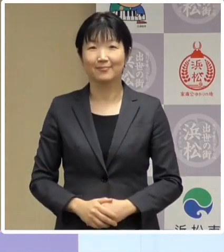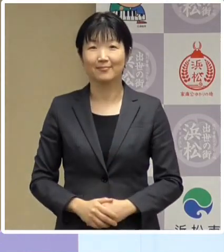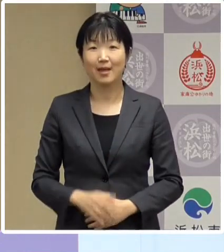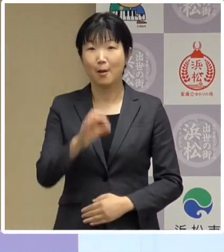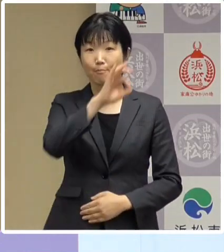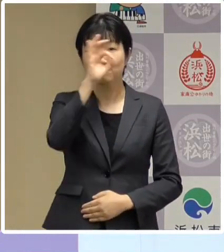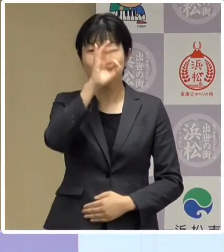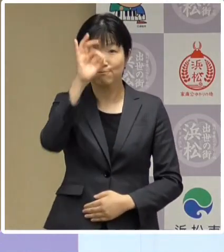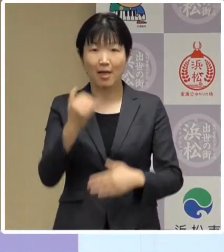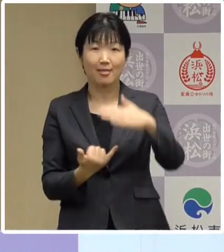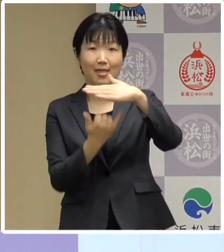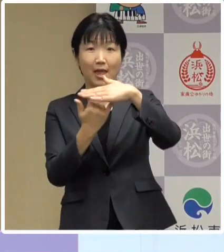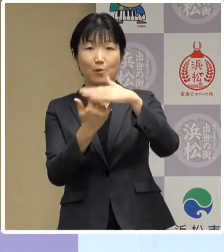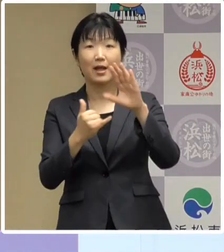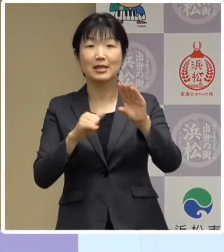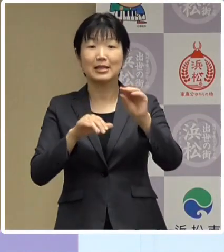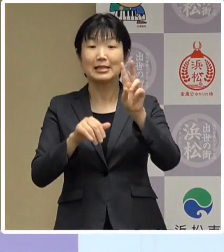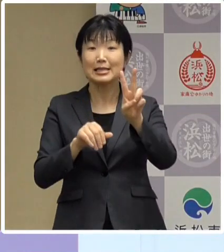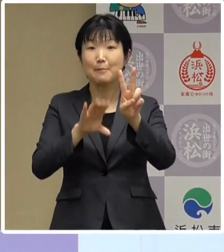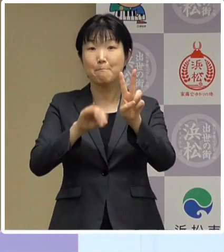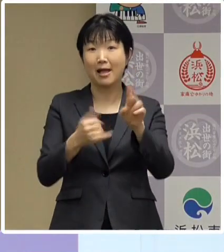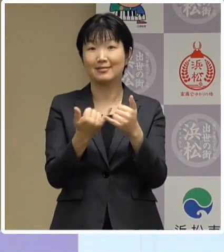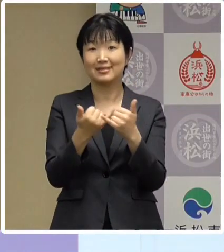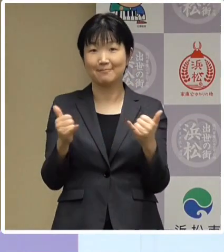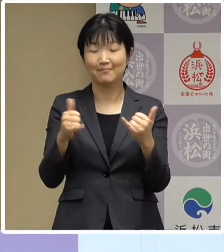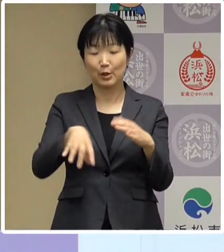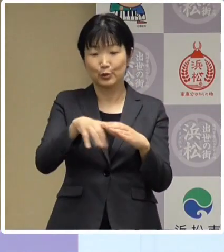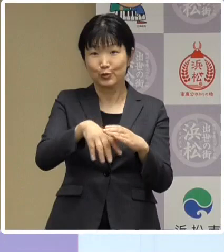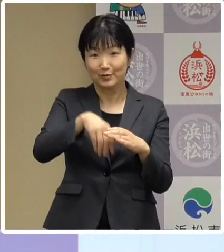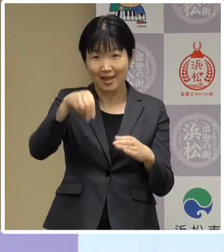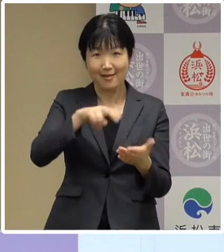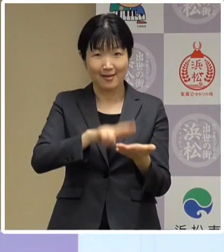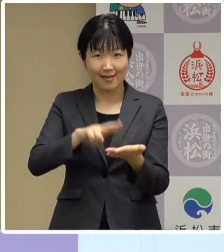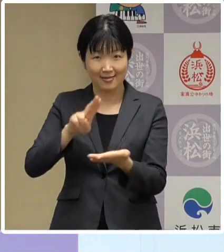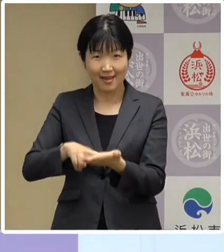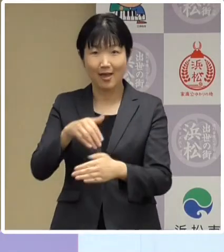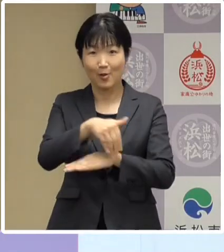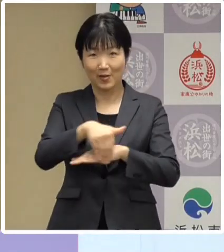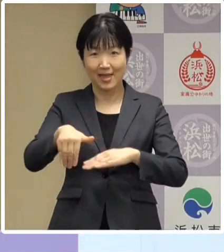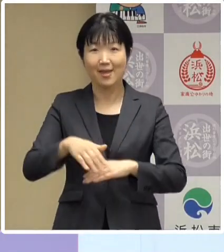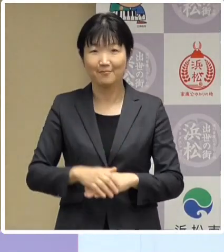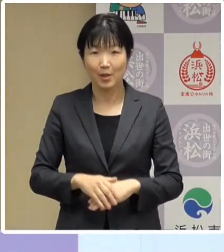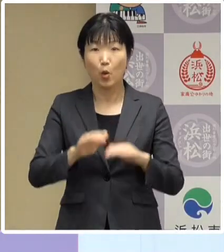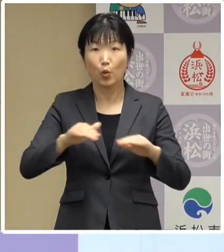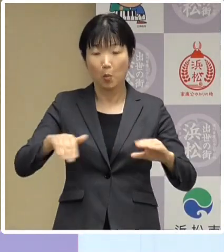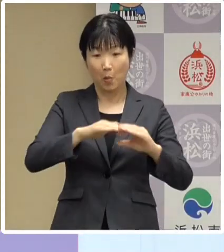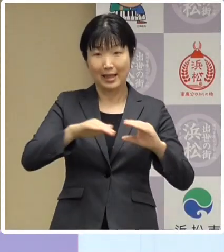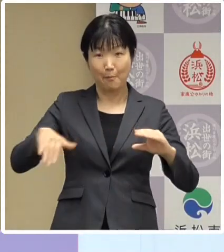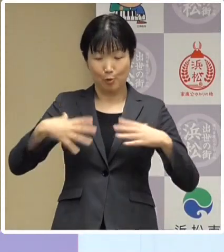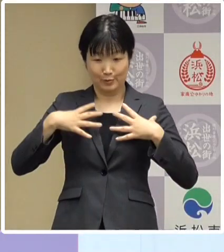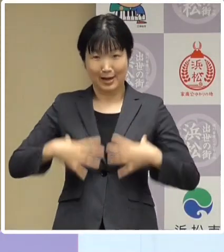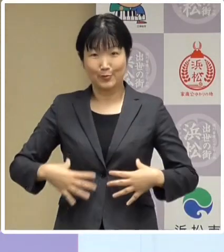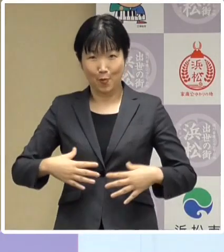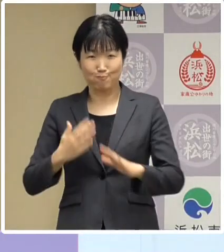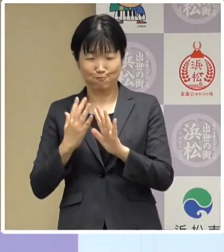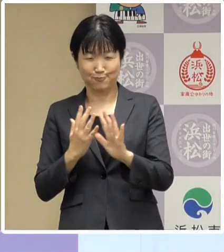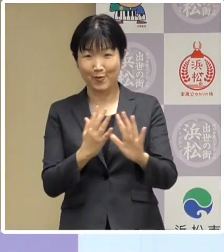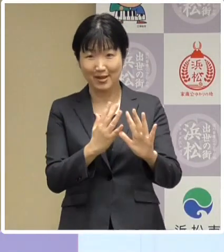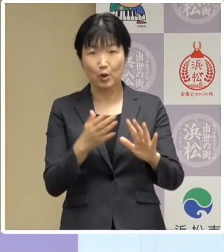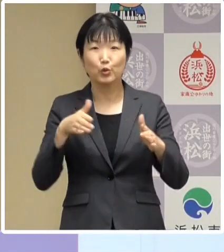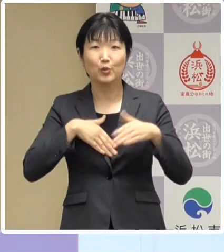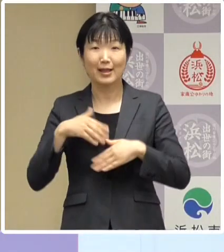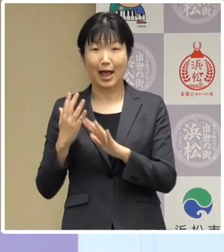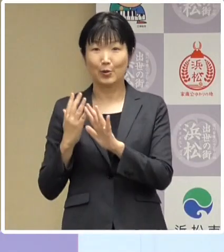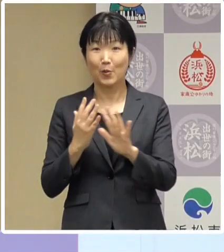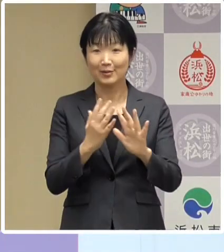観覧の定員は2万人で、抽選で当選者を決定をいたします。また子ども段ボール甲冑武者行列と浴衣